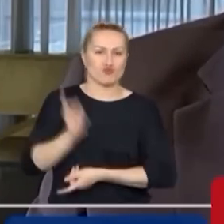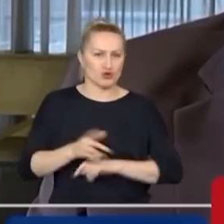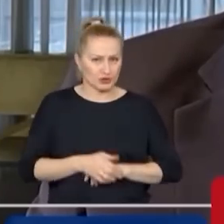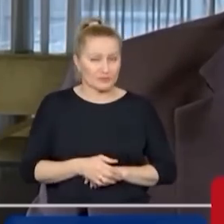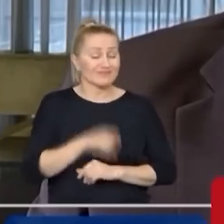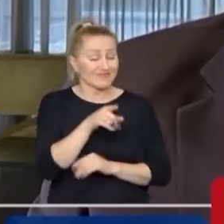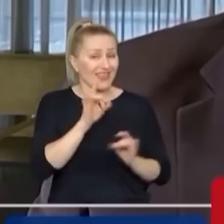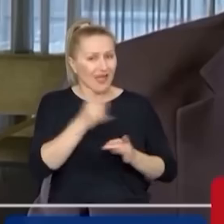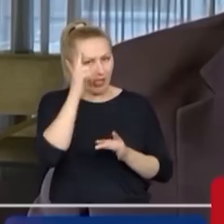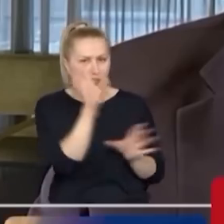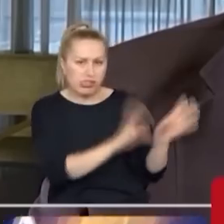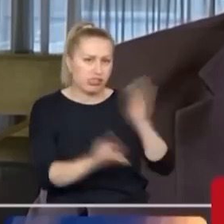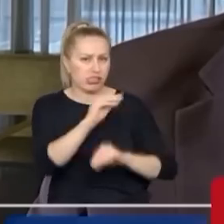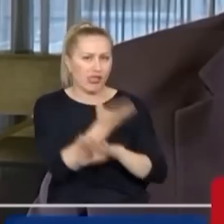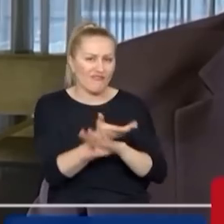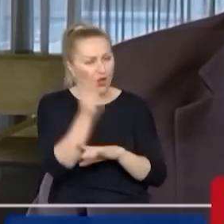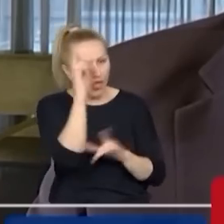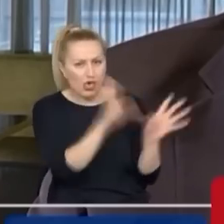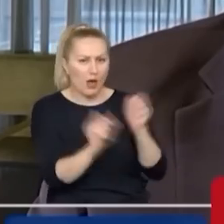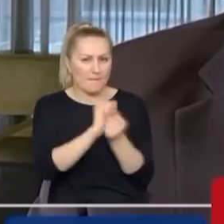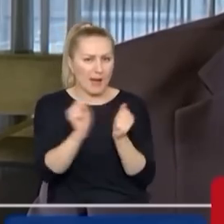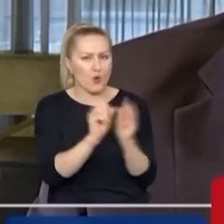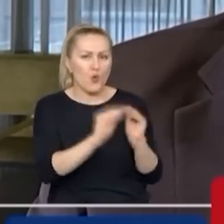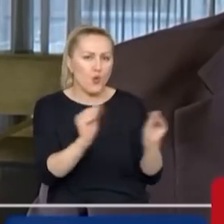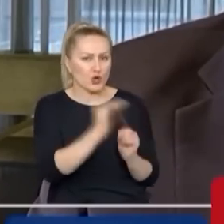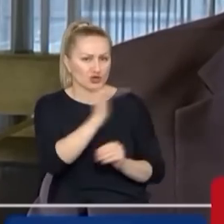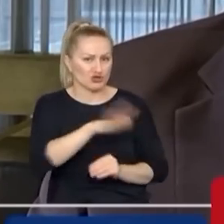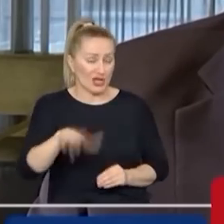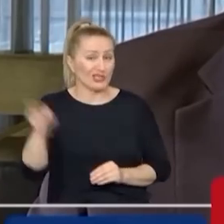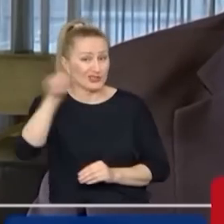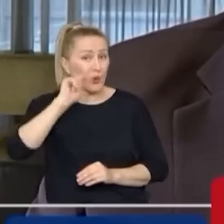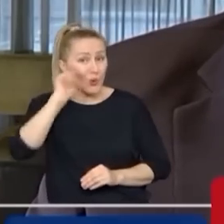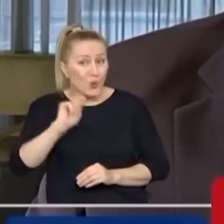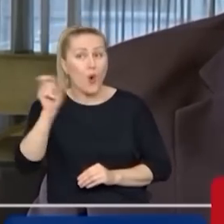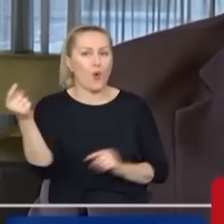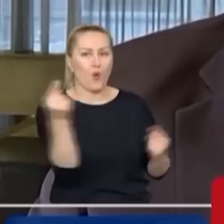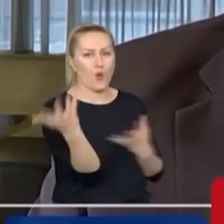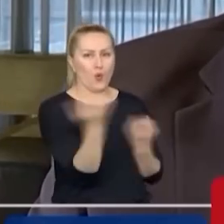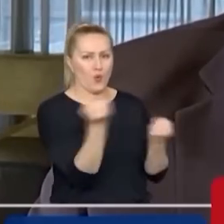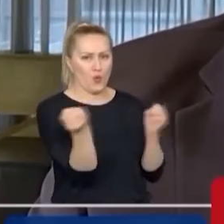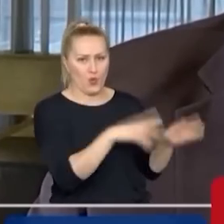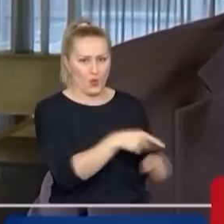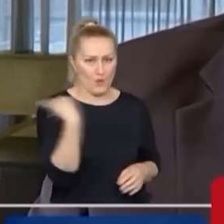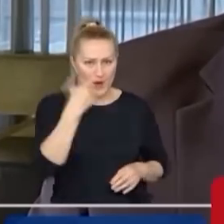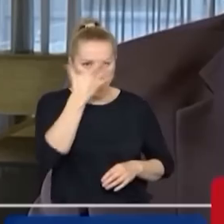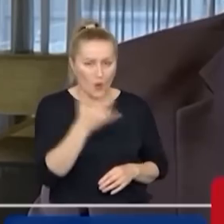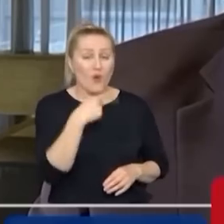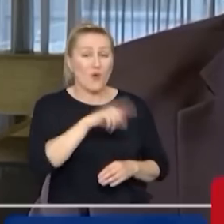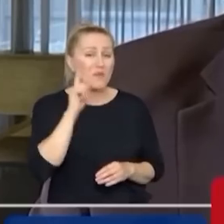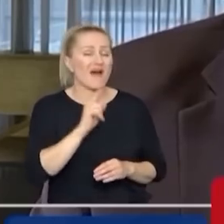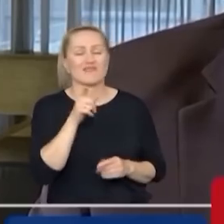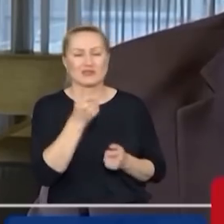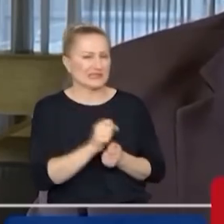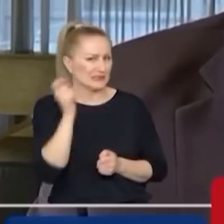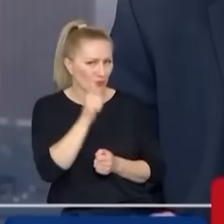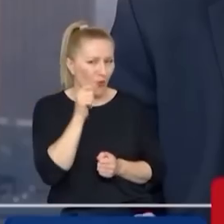sposób właśnie redukują dzieci ukraińskich na Białorusi. To są wszystko zbrodnie wojenne. No oczywiście ocena należy do prokuratora w Hadze.